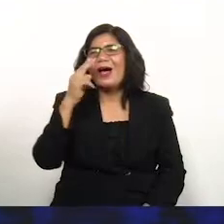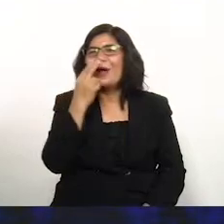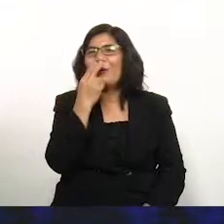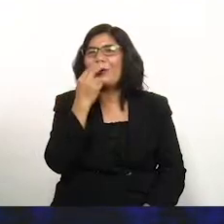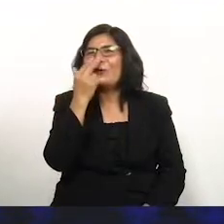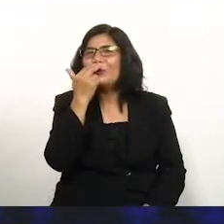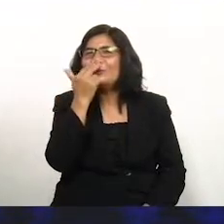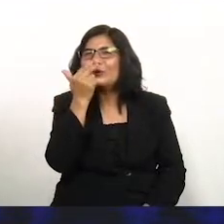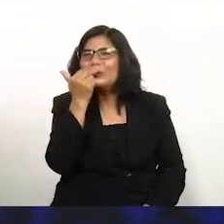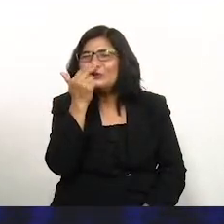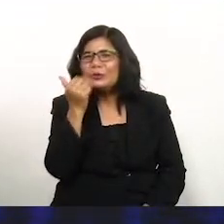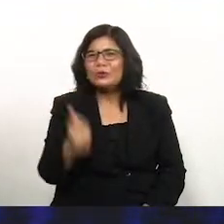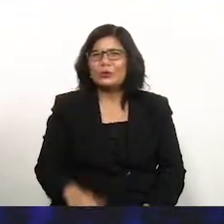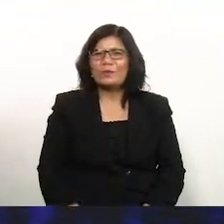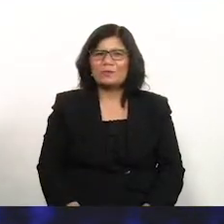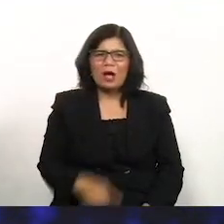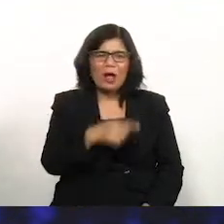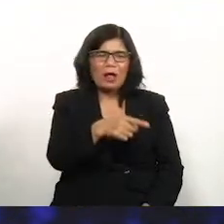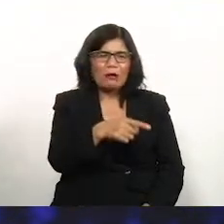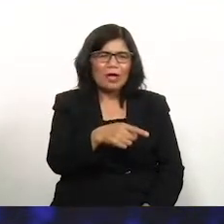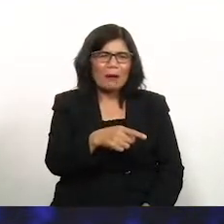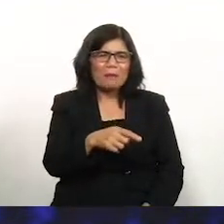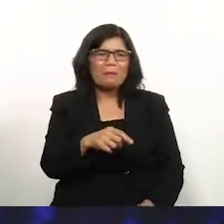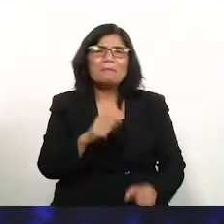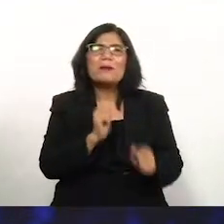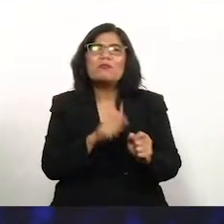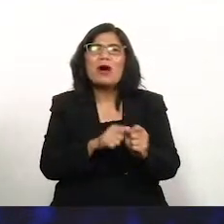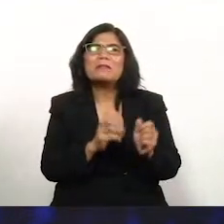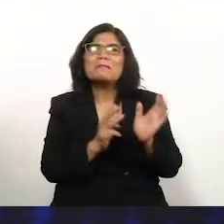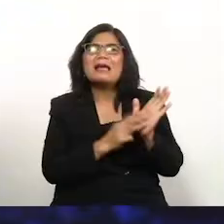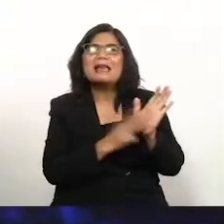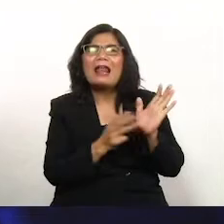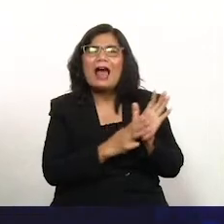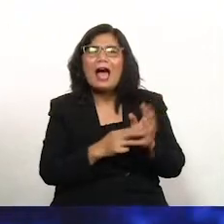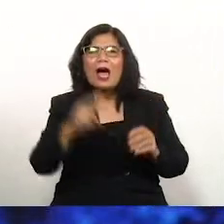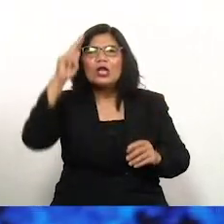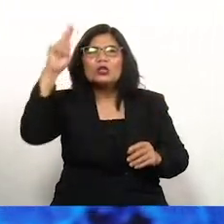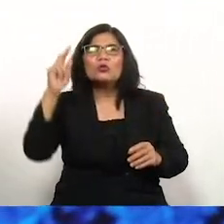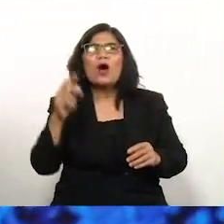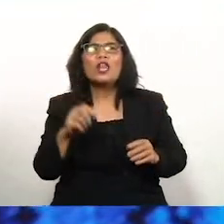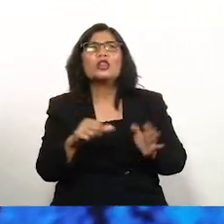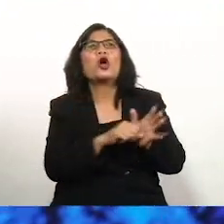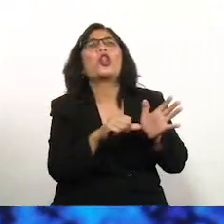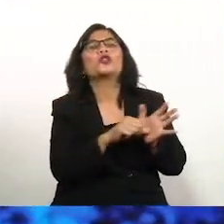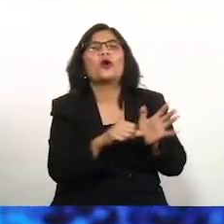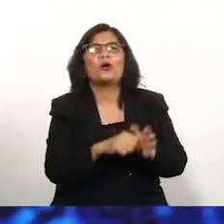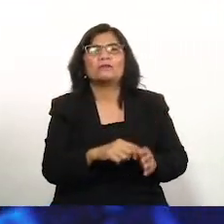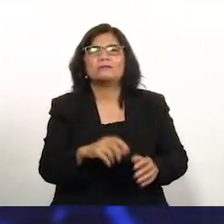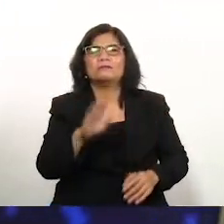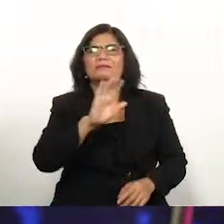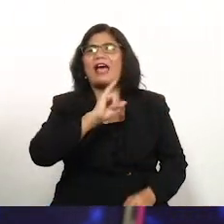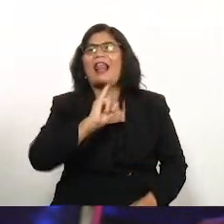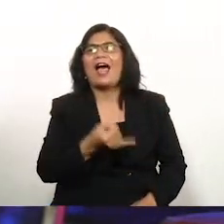gara-gara Tuhan yang didesak sedang sama Vira apapun dalam hidup ini Ayo kita semangat